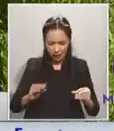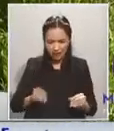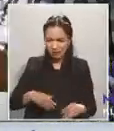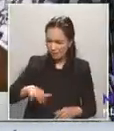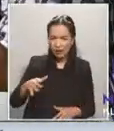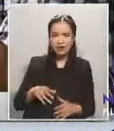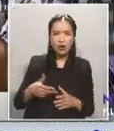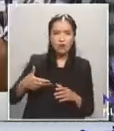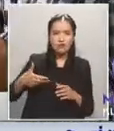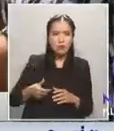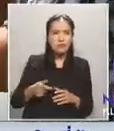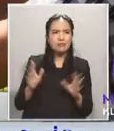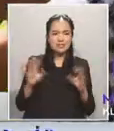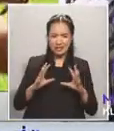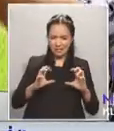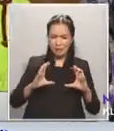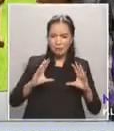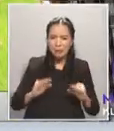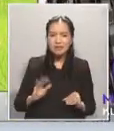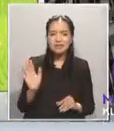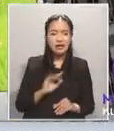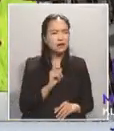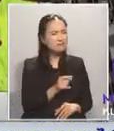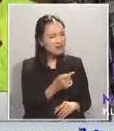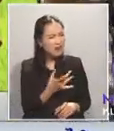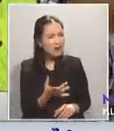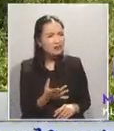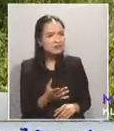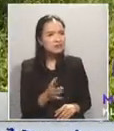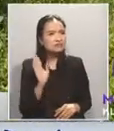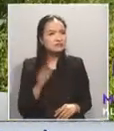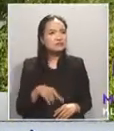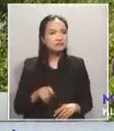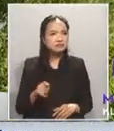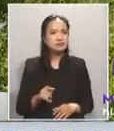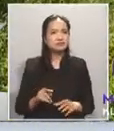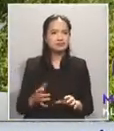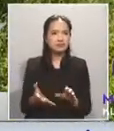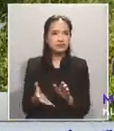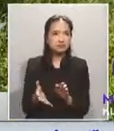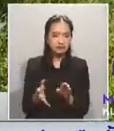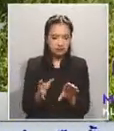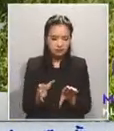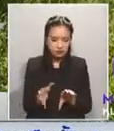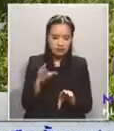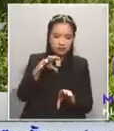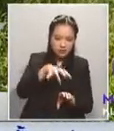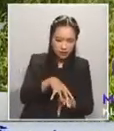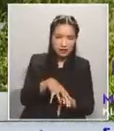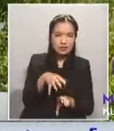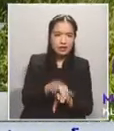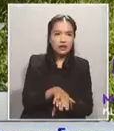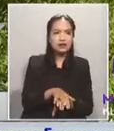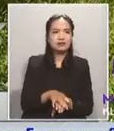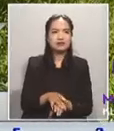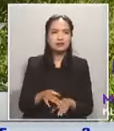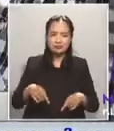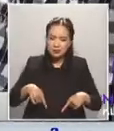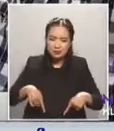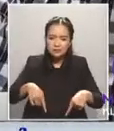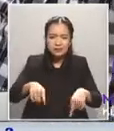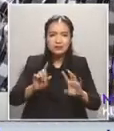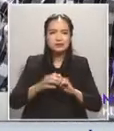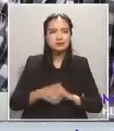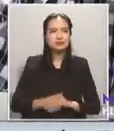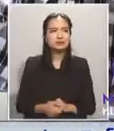อนได้ป่ะ มันไม่ได้ยางแบนค่ะ มันเป็นอะไรอ่ะ เขาใส่ไว้เพื่อกันไม่ให้ล้อมันบิดเบี้ยวอ่ะค่ะมันวิ่งตามถนนถ้าล